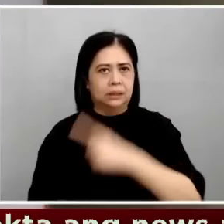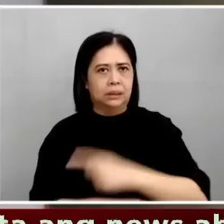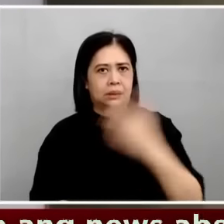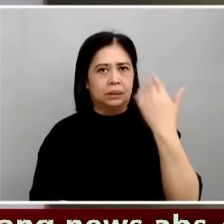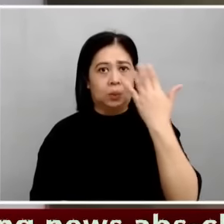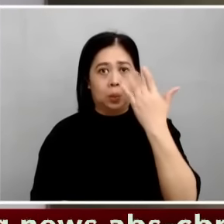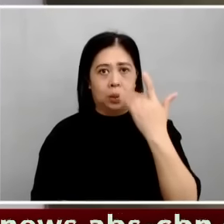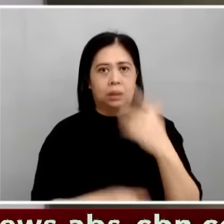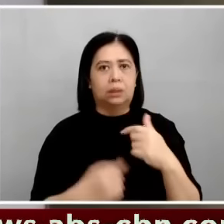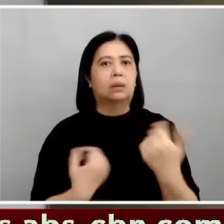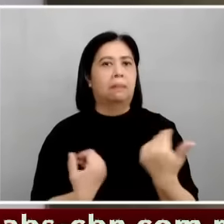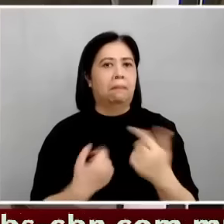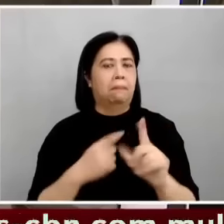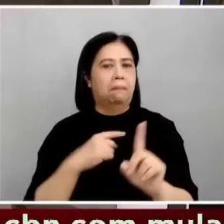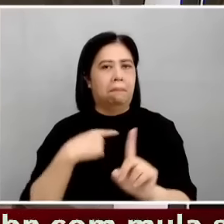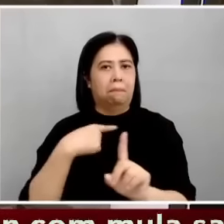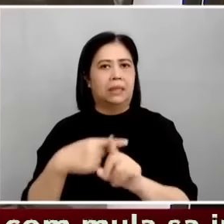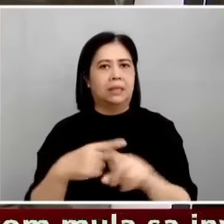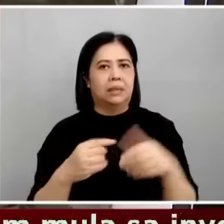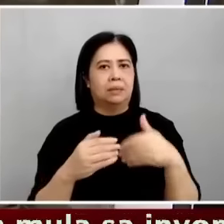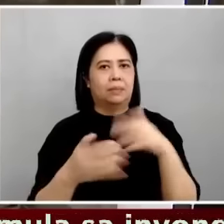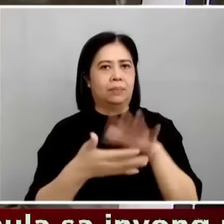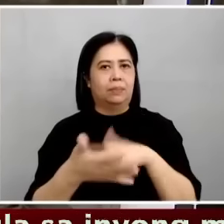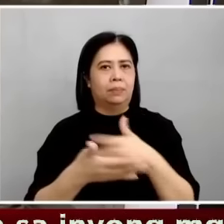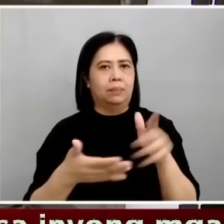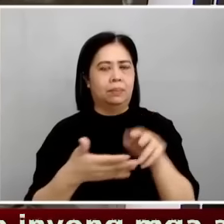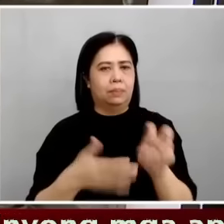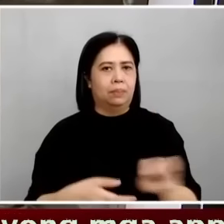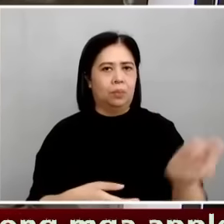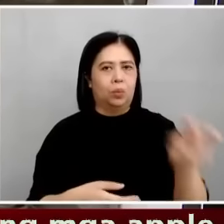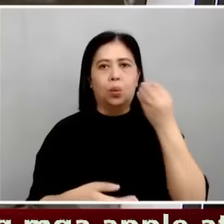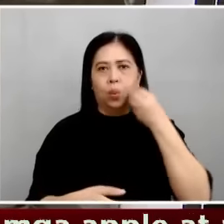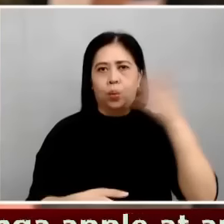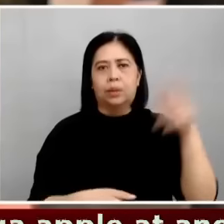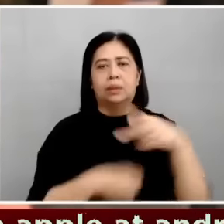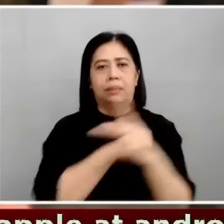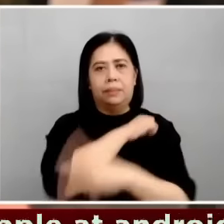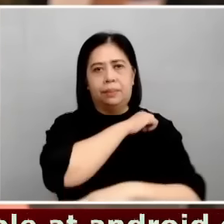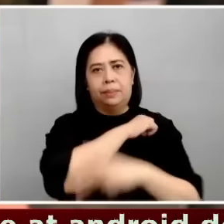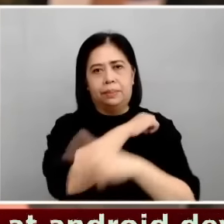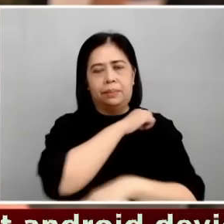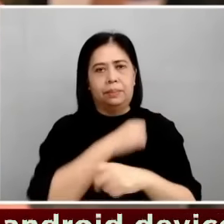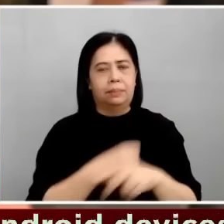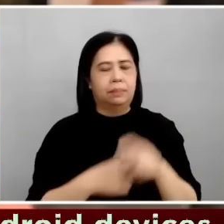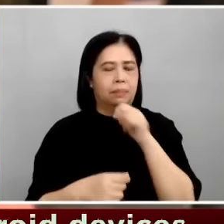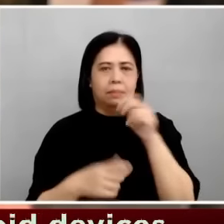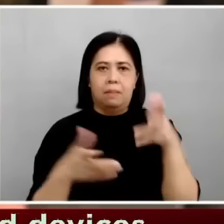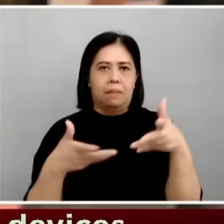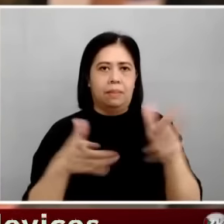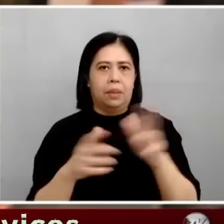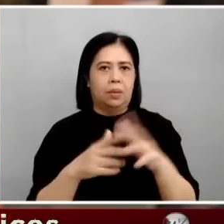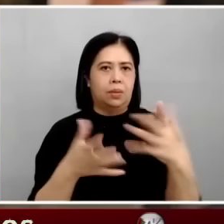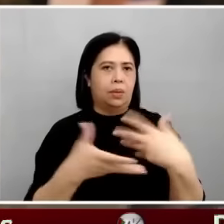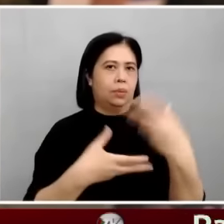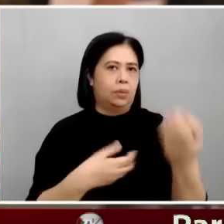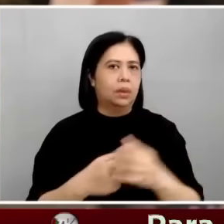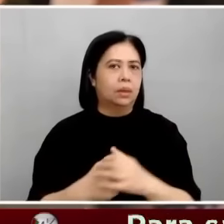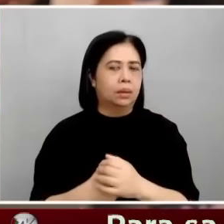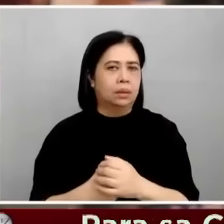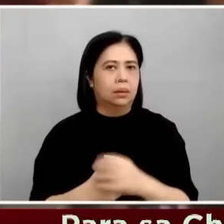nagpositibo sa antigen test bago ang nakaschedule nilang biyahe pauwi ng probinsya. hindi na sila siyempre papayagang lumabas pa, no?